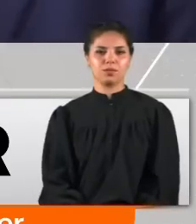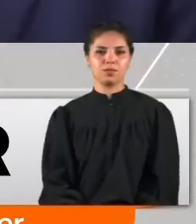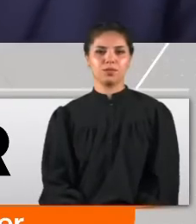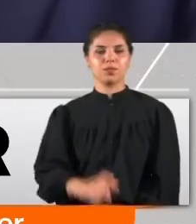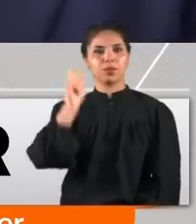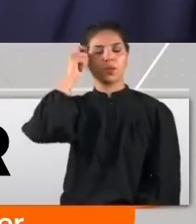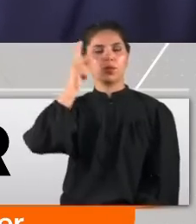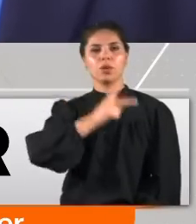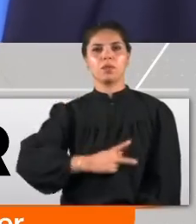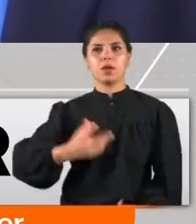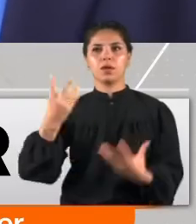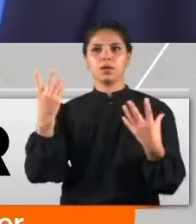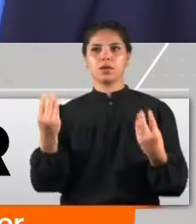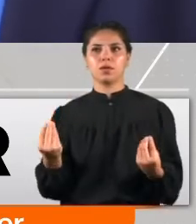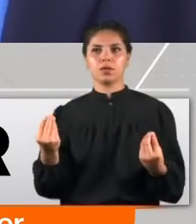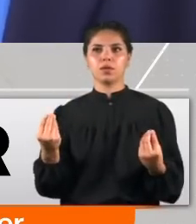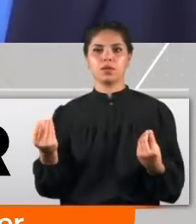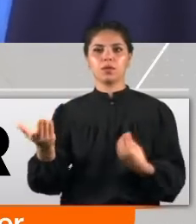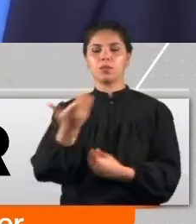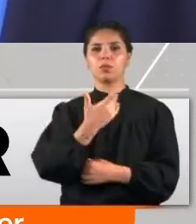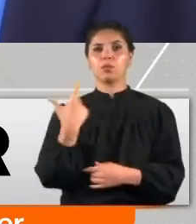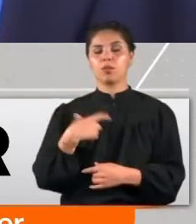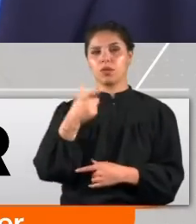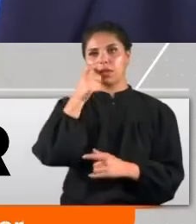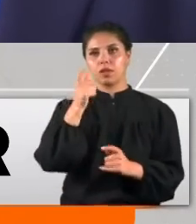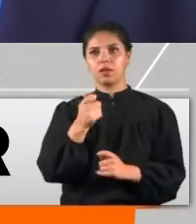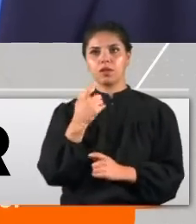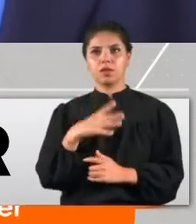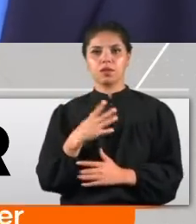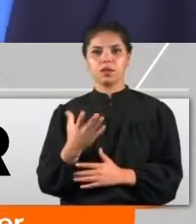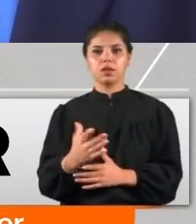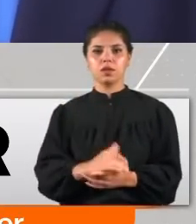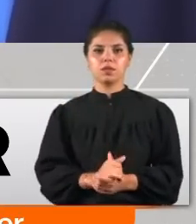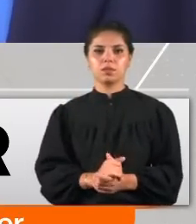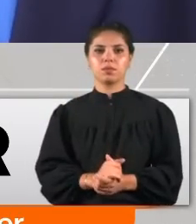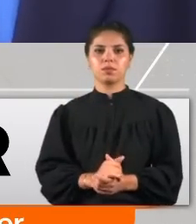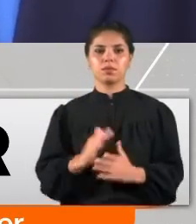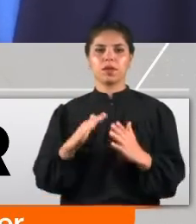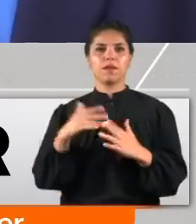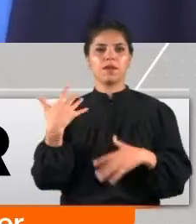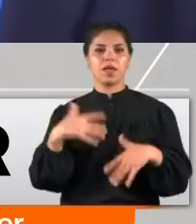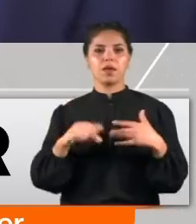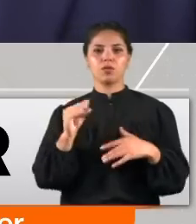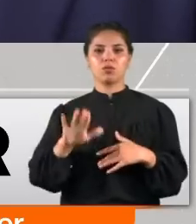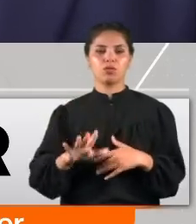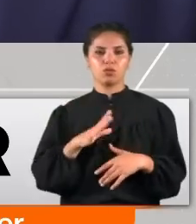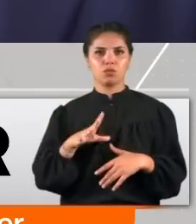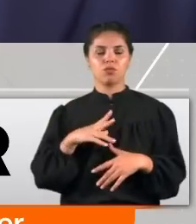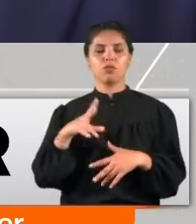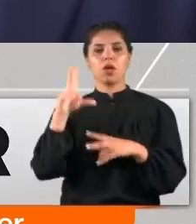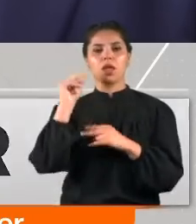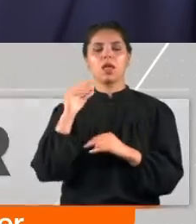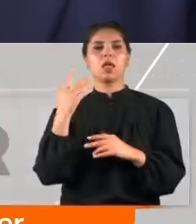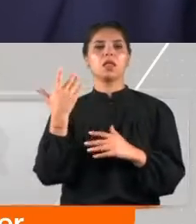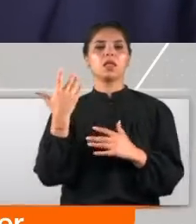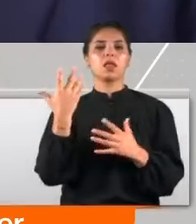Üsküdar Belediyesi olarak özellikle bir hususa dikkat çekmek istedik. Evinde engelli çocuğu olan, yatalak hastası olan